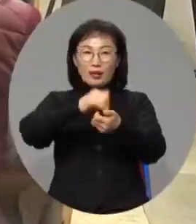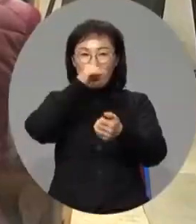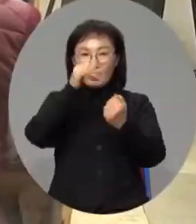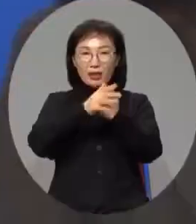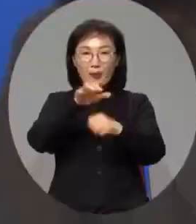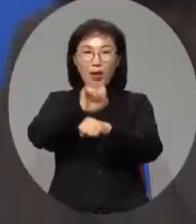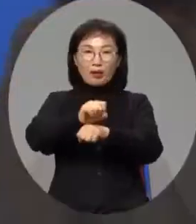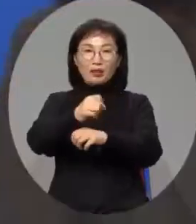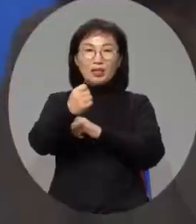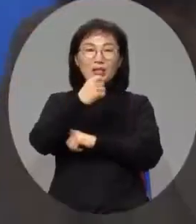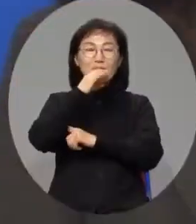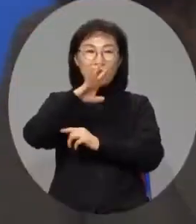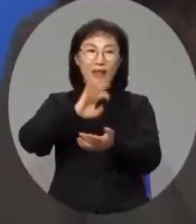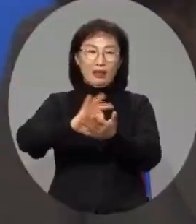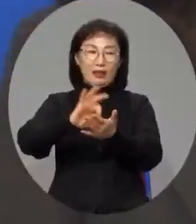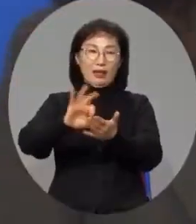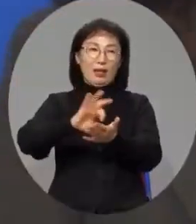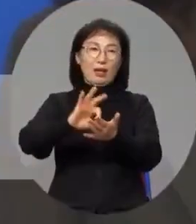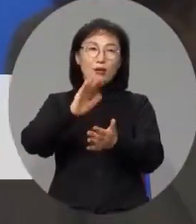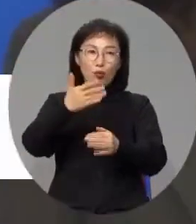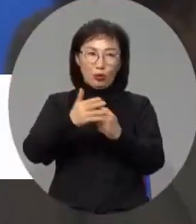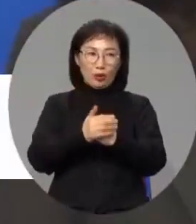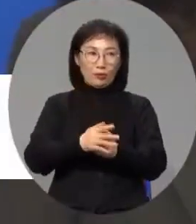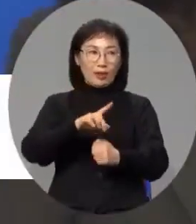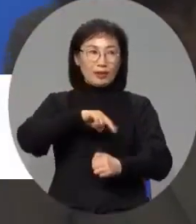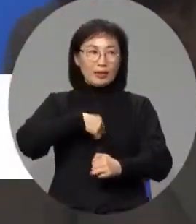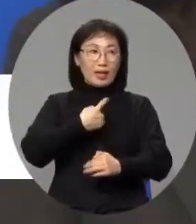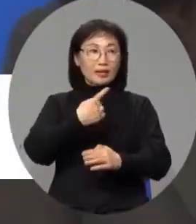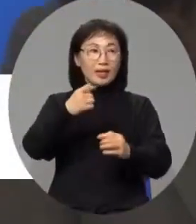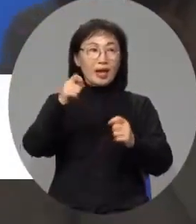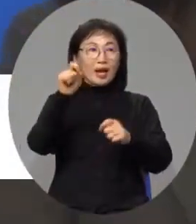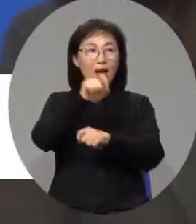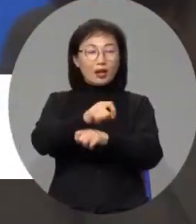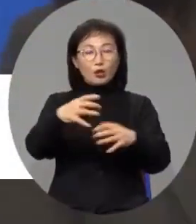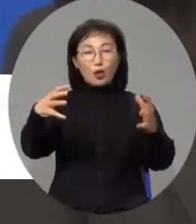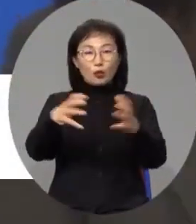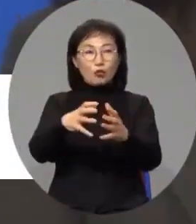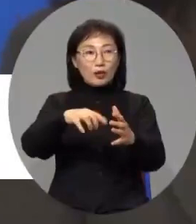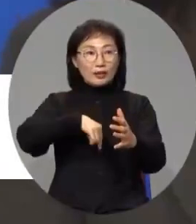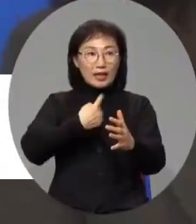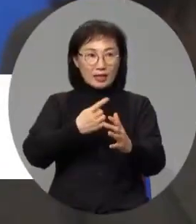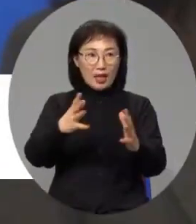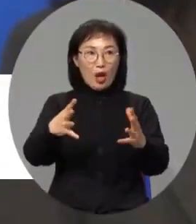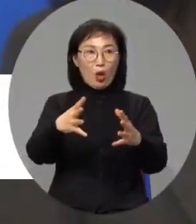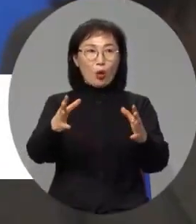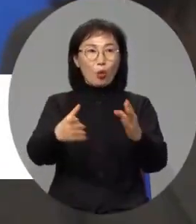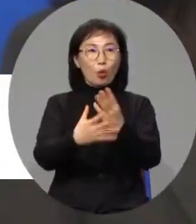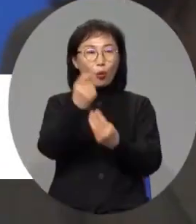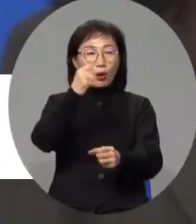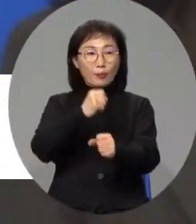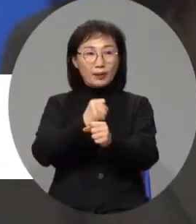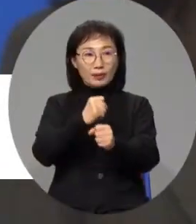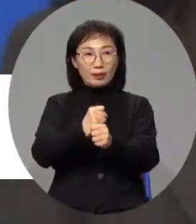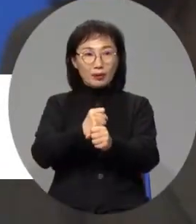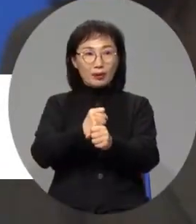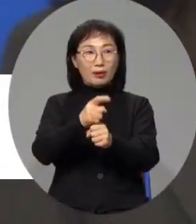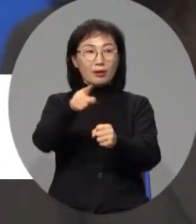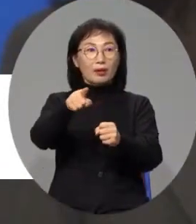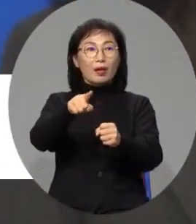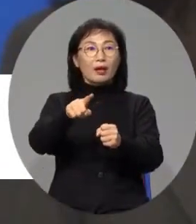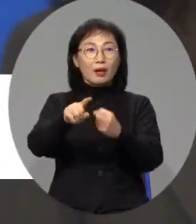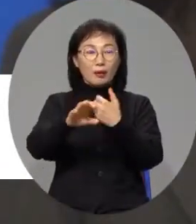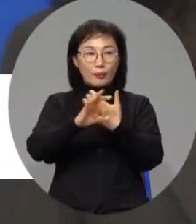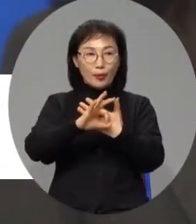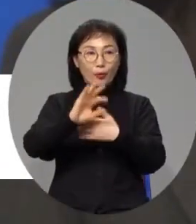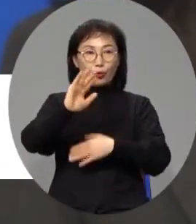주장입니다. 저는 행정구역 자체를 통합하자는 겁니다. 특별자치단체를 만들지 말고 도가 그 통합의 기능을 하면 되는